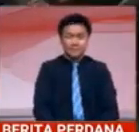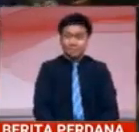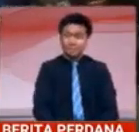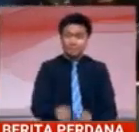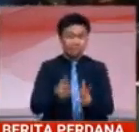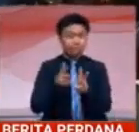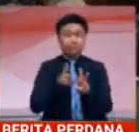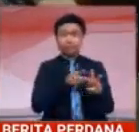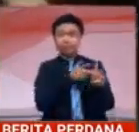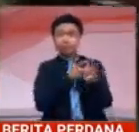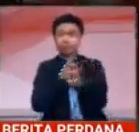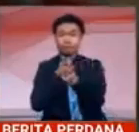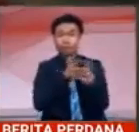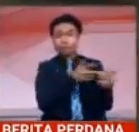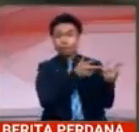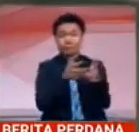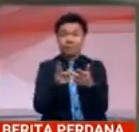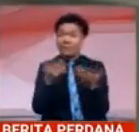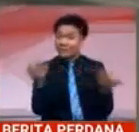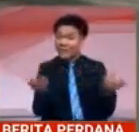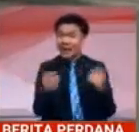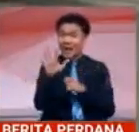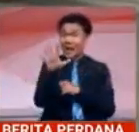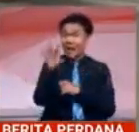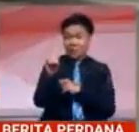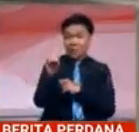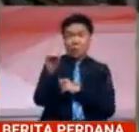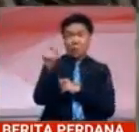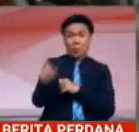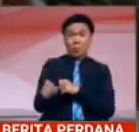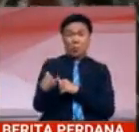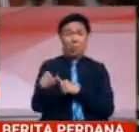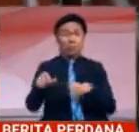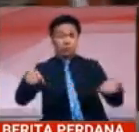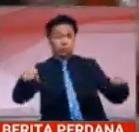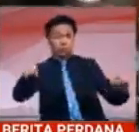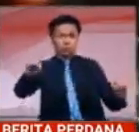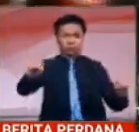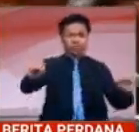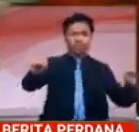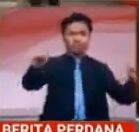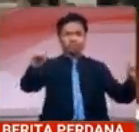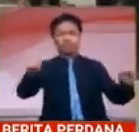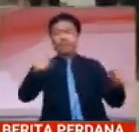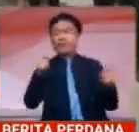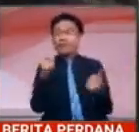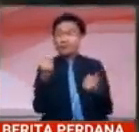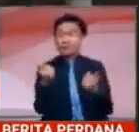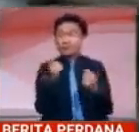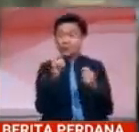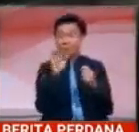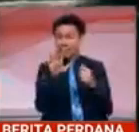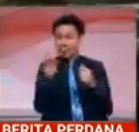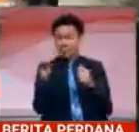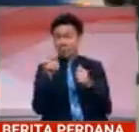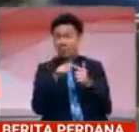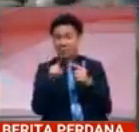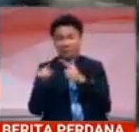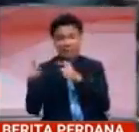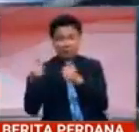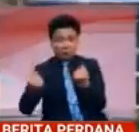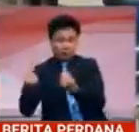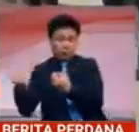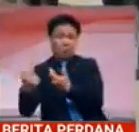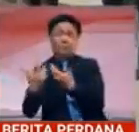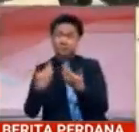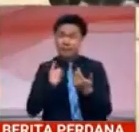Konvoi motosikal tersebut disertai oleh 50 pemilik motosikal Harley Davidson diiringi 10 muscle car. Konvoi yang